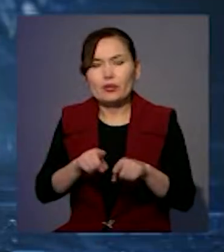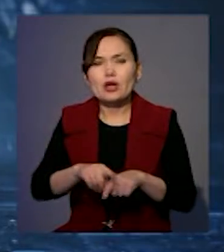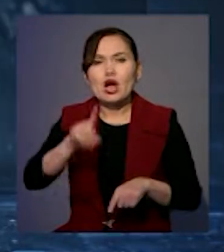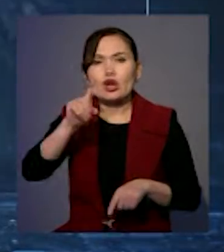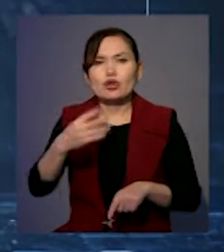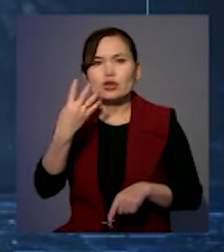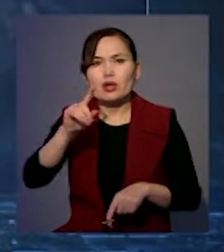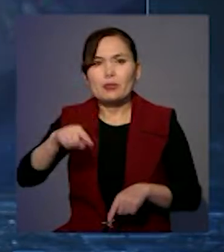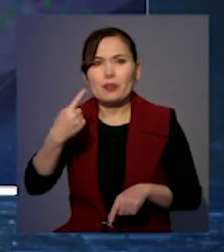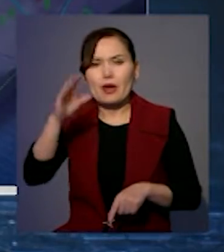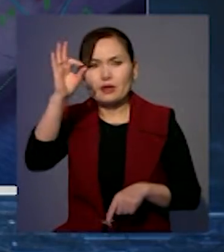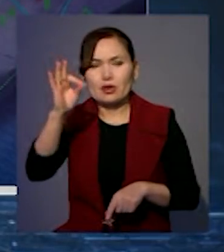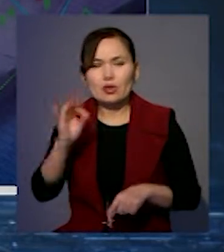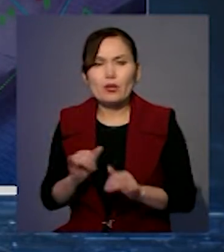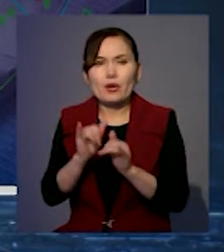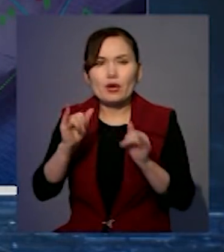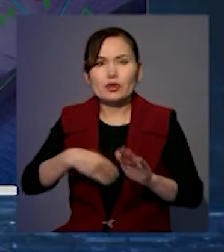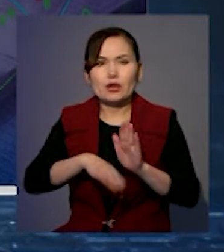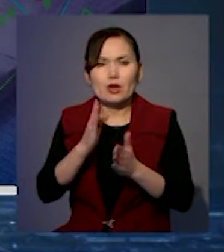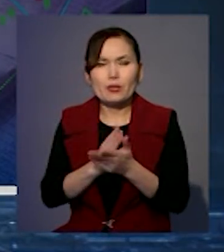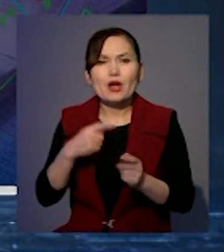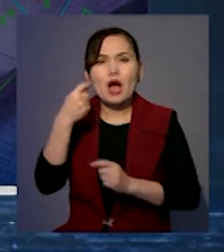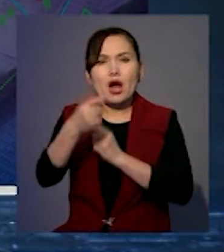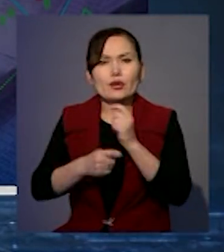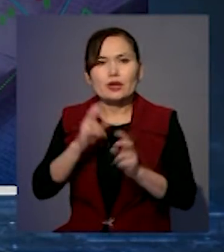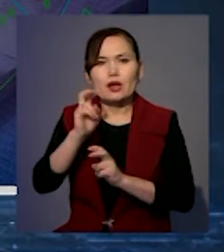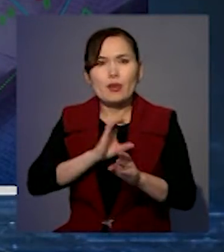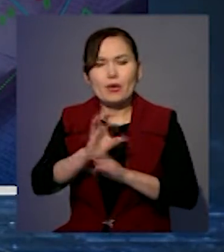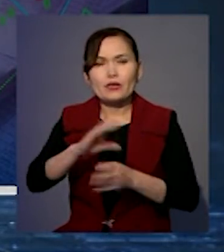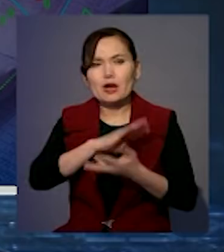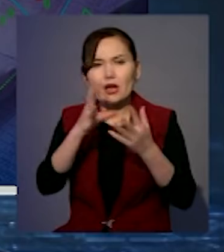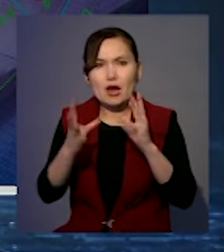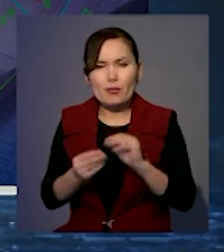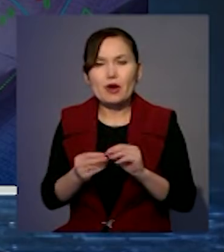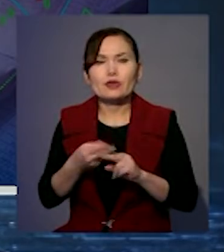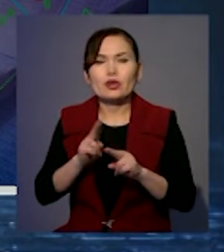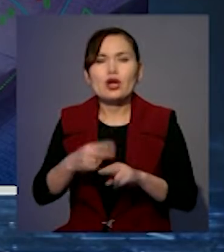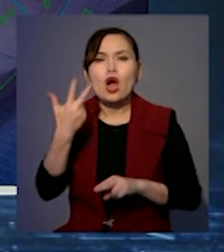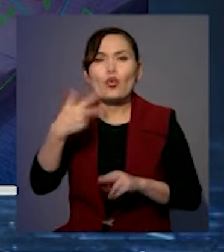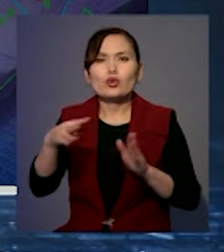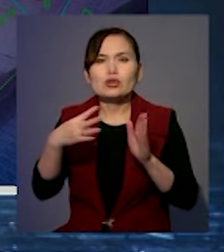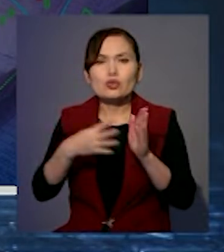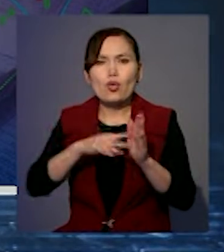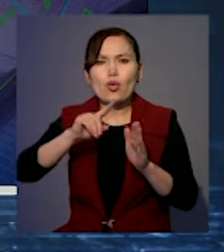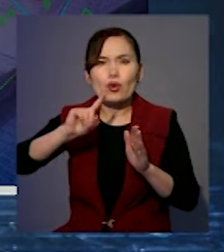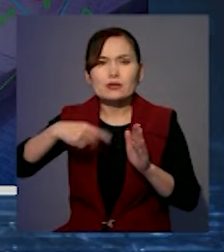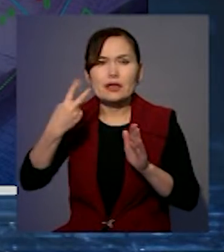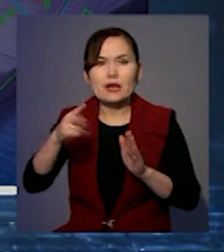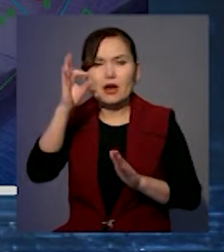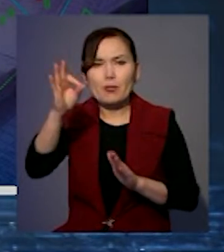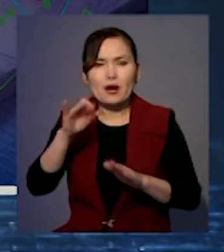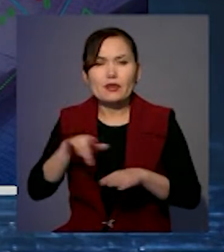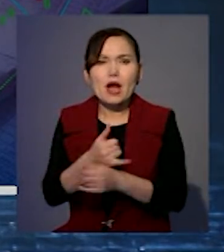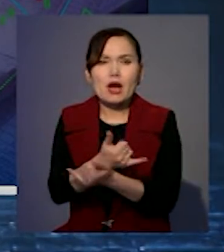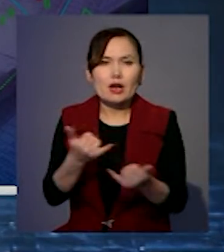салыстырғанда 104,1% құрады. Тауарлар өндірісінің жалпы өнімдегі үлесі 39,2%,